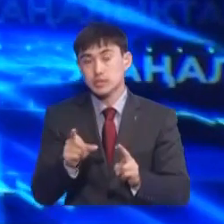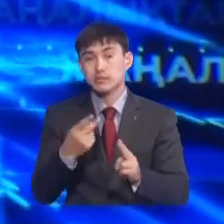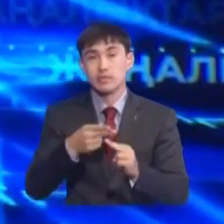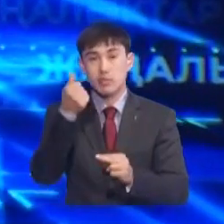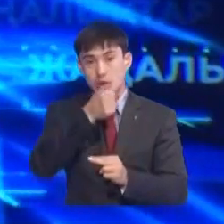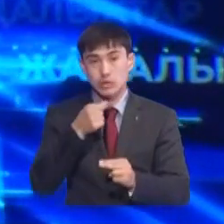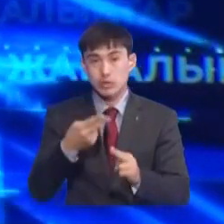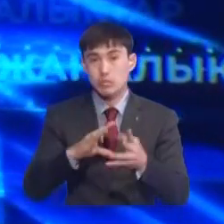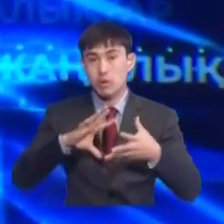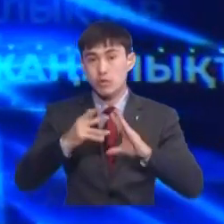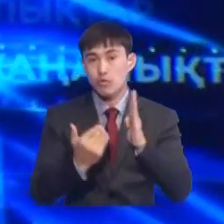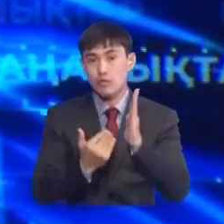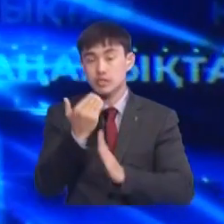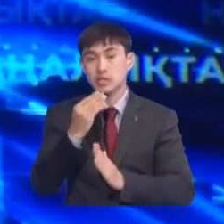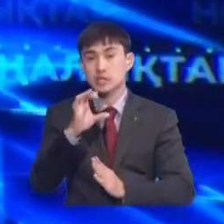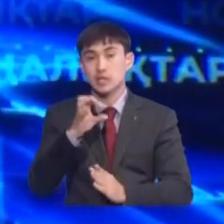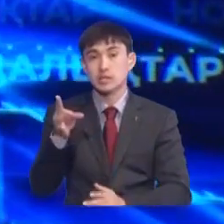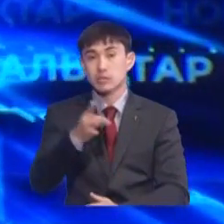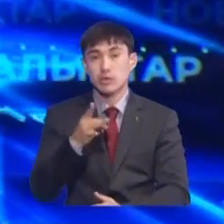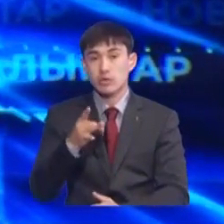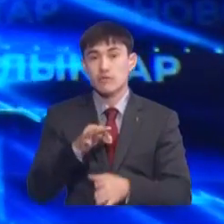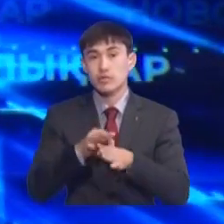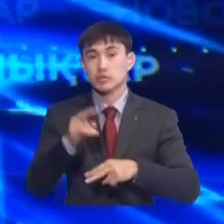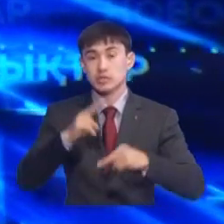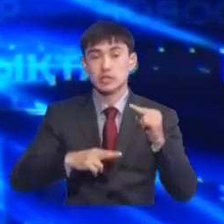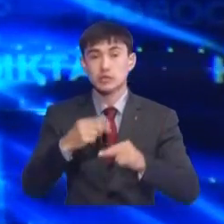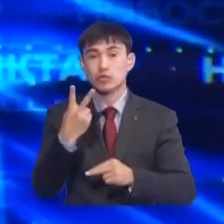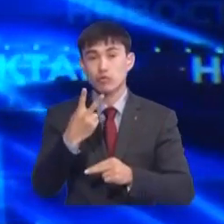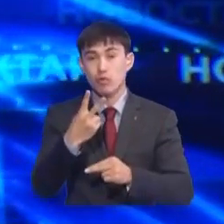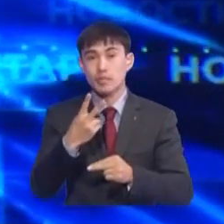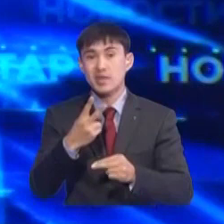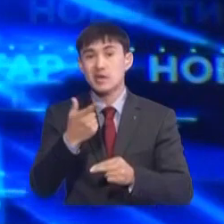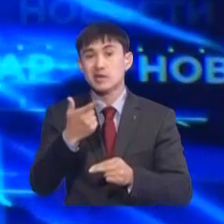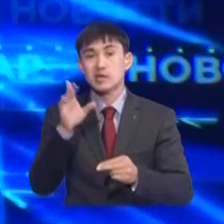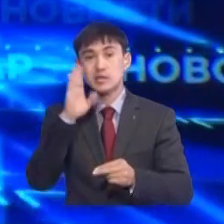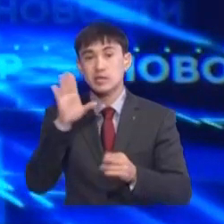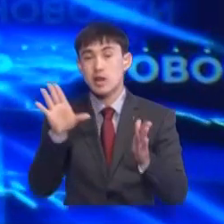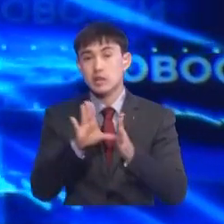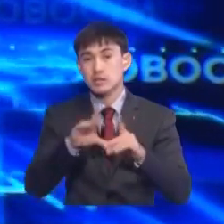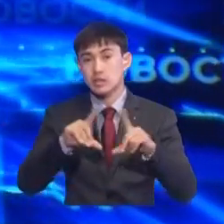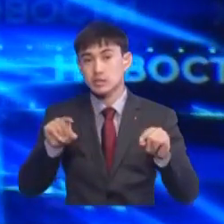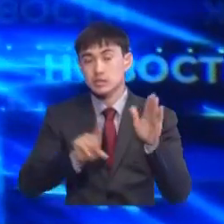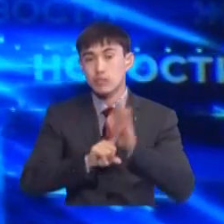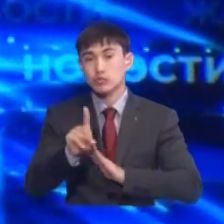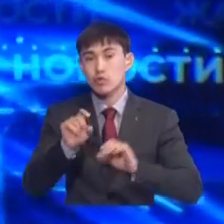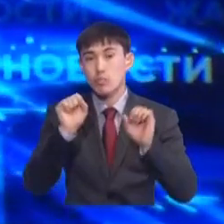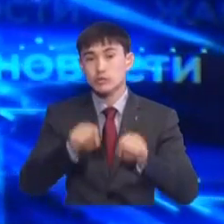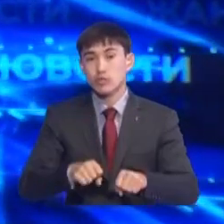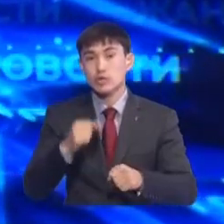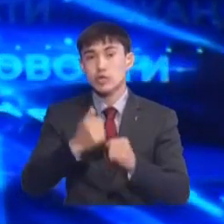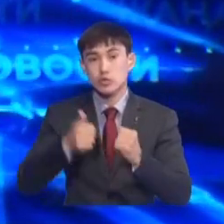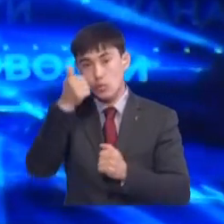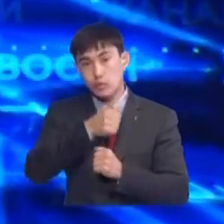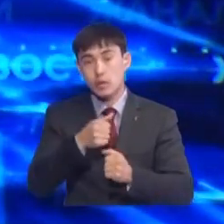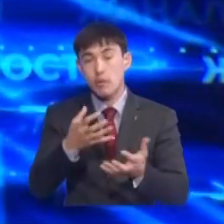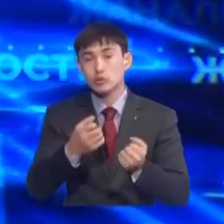текущем году этот показатель увеличится в сарканд строительство двух гидроэлектростанций запуск которых позволит ежегодно